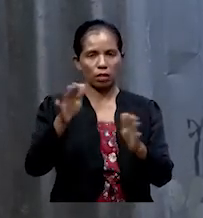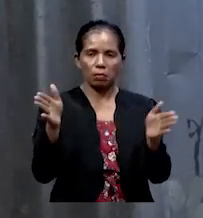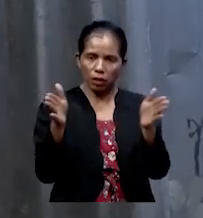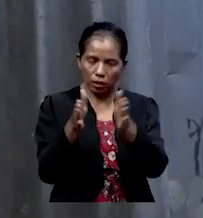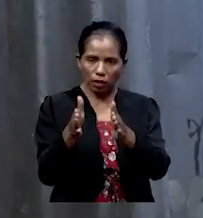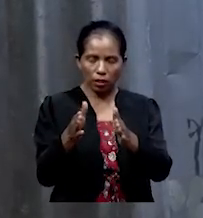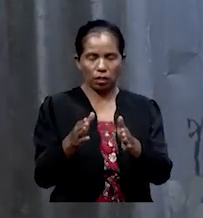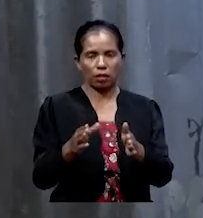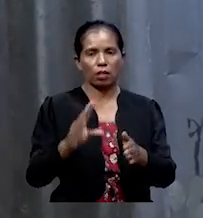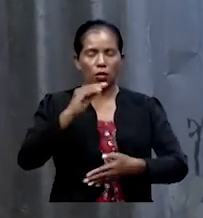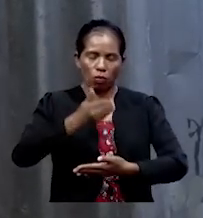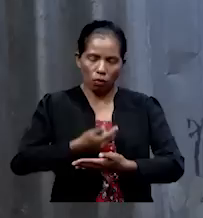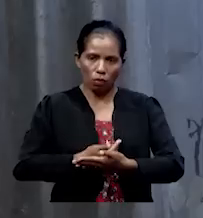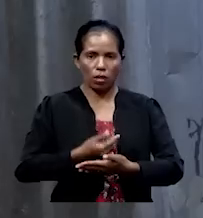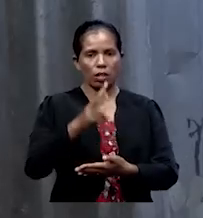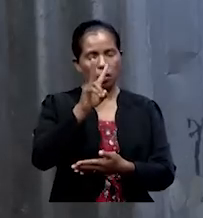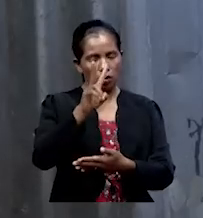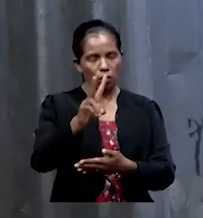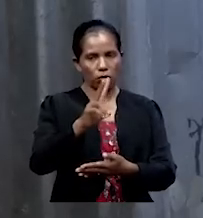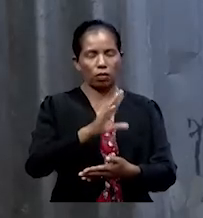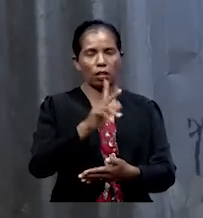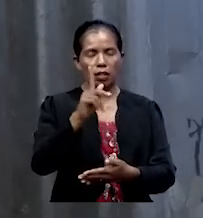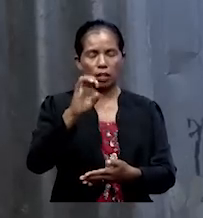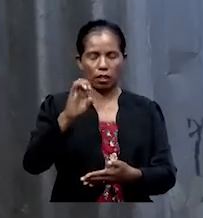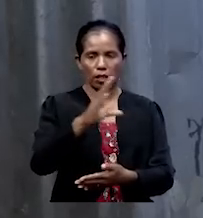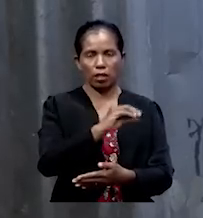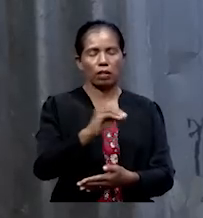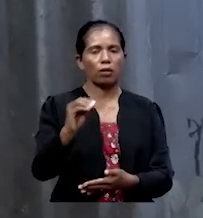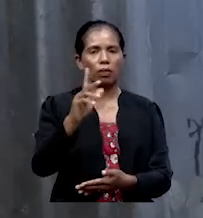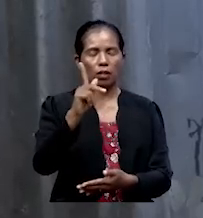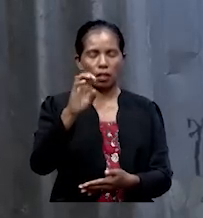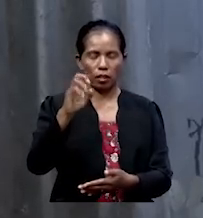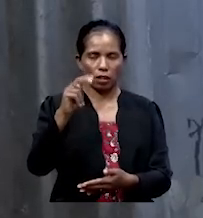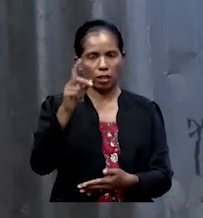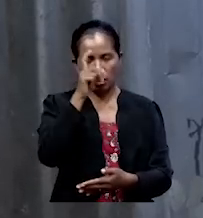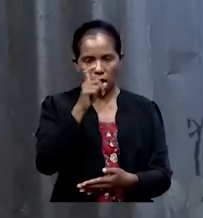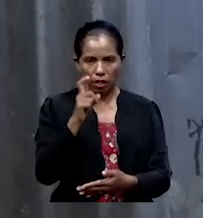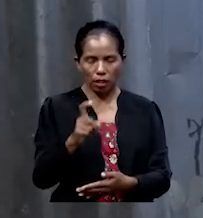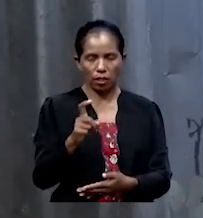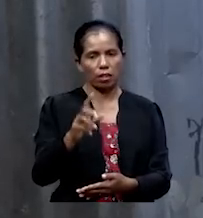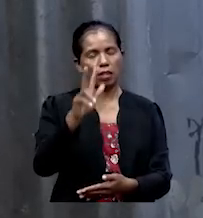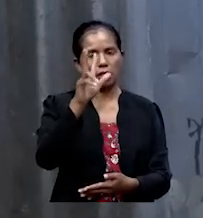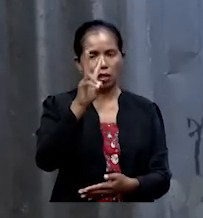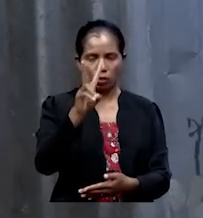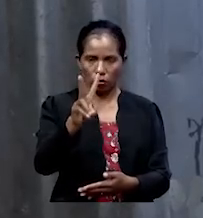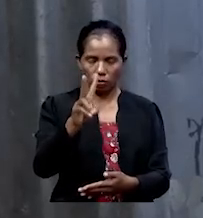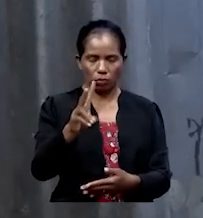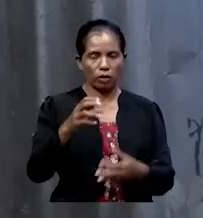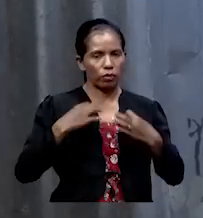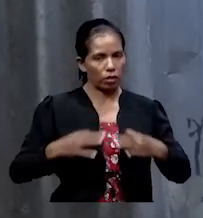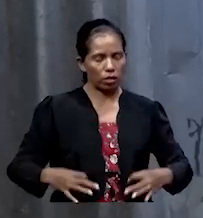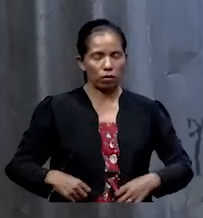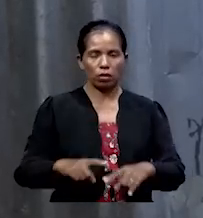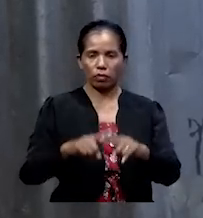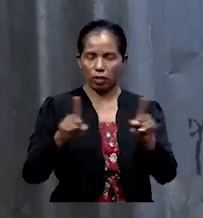uang kaduak nan rua ke baro no kenzerson foi mak idade tinan rua nebe ho kondisyon fiziku la Hanesa la bari sira selu.